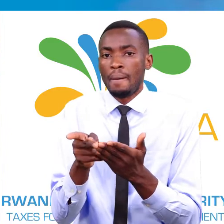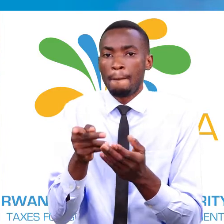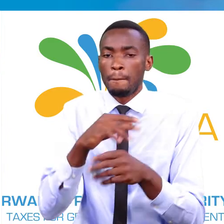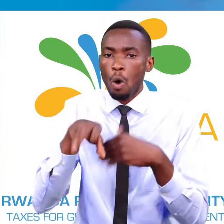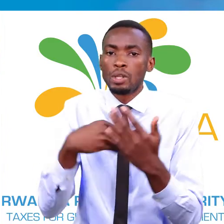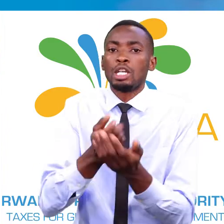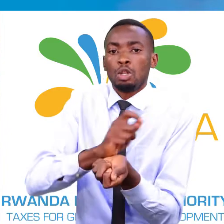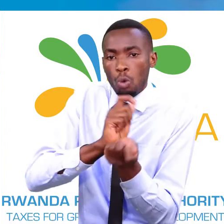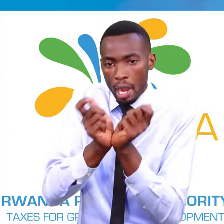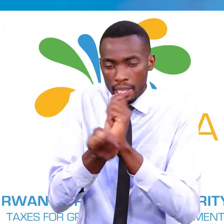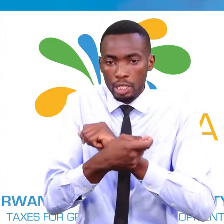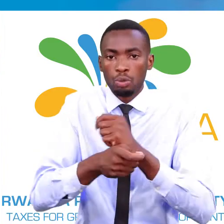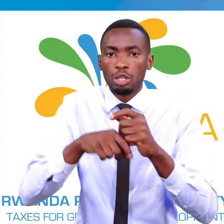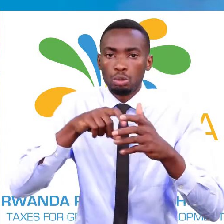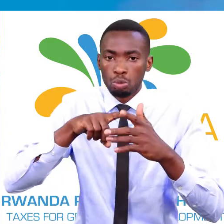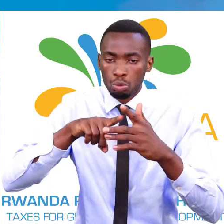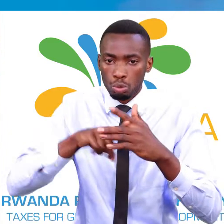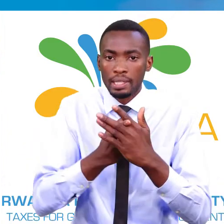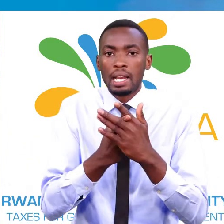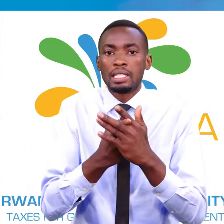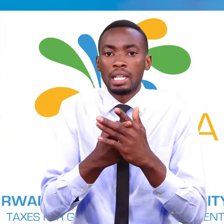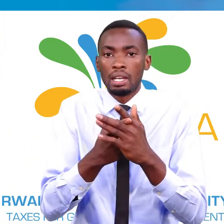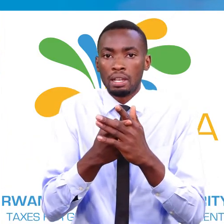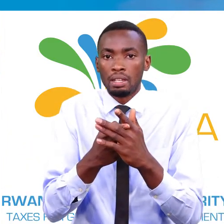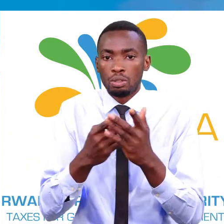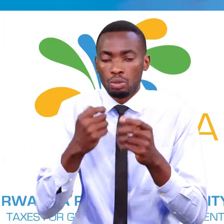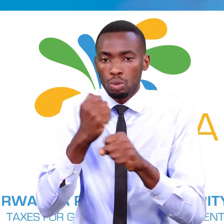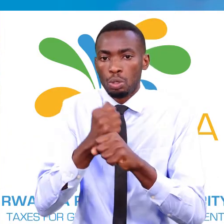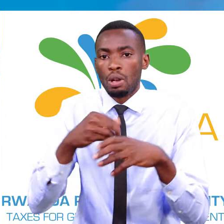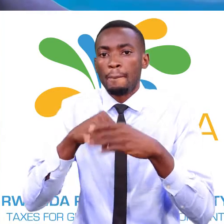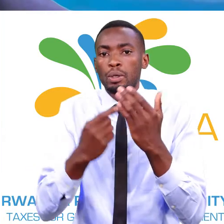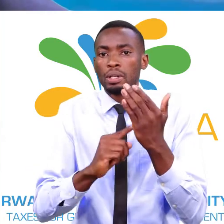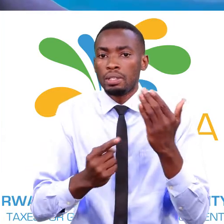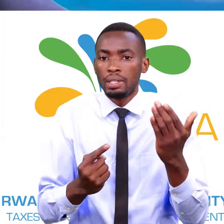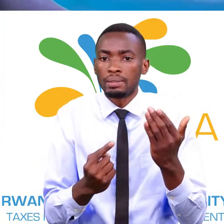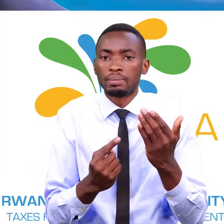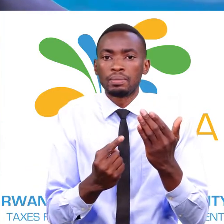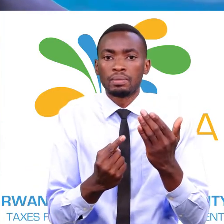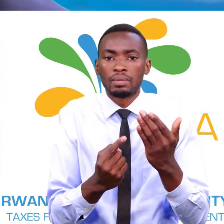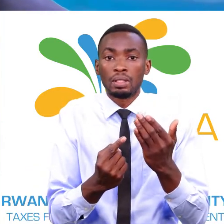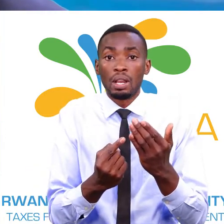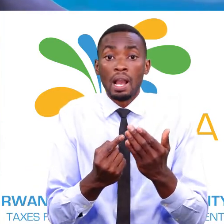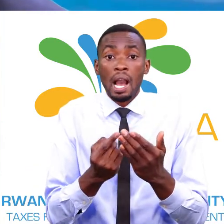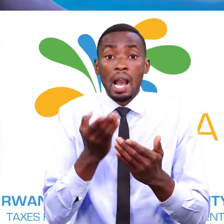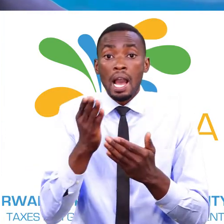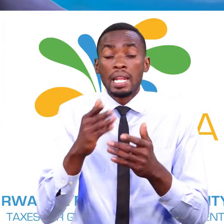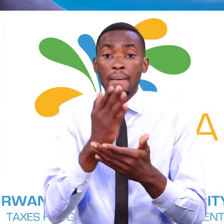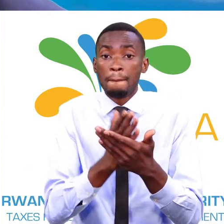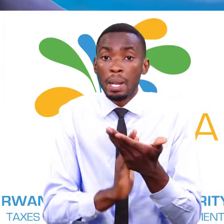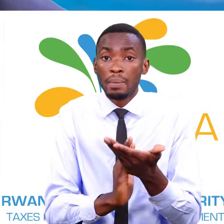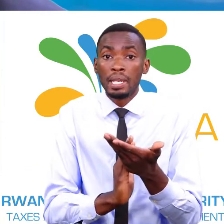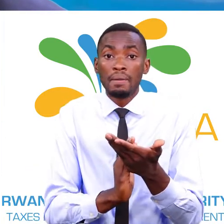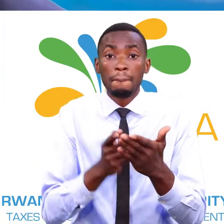atarishyura kuba ari barishyuye rero bo by'umwihariko hari bamwe wasangaga umusoro wishyuye bari mwinshi ugereranyije n'uwo